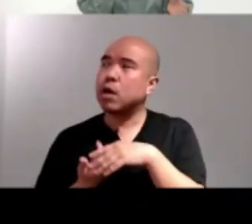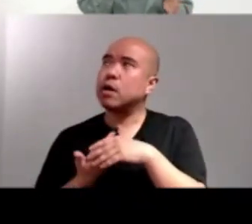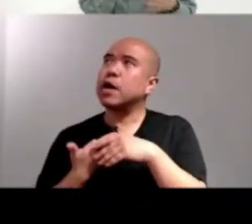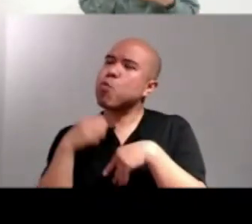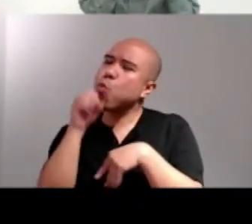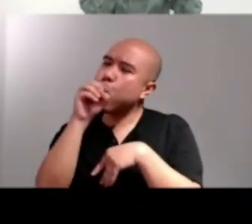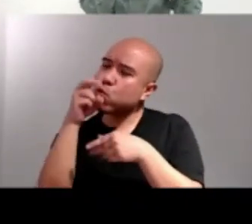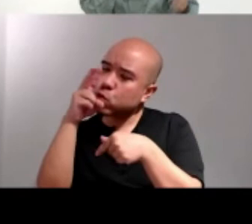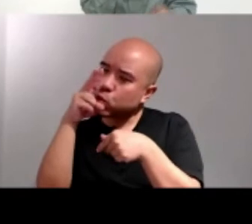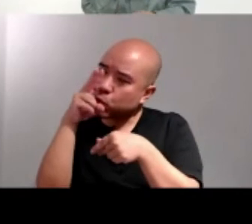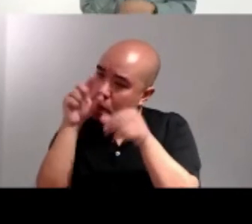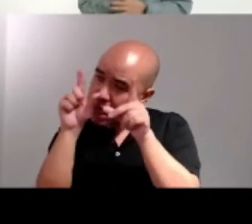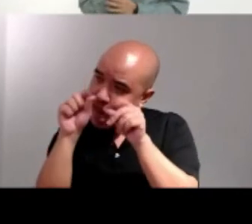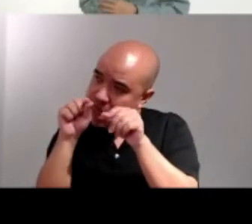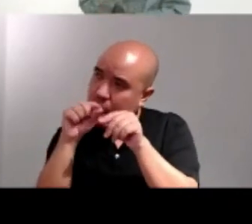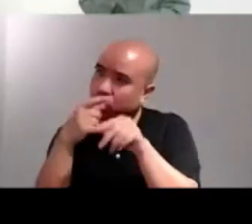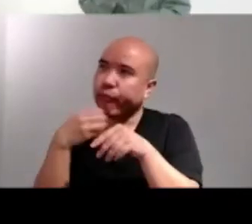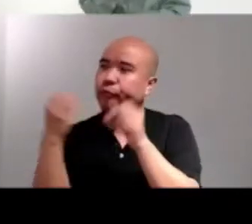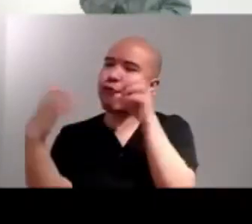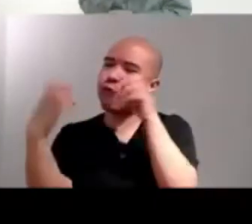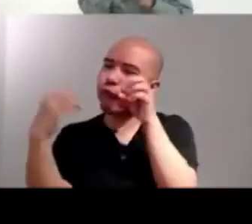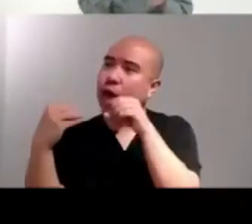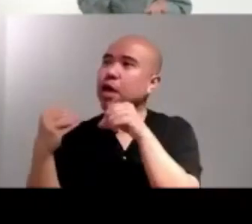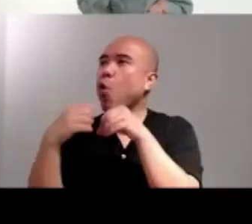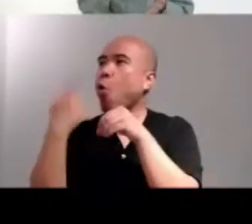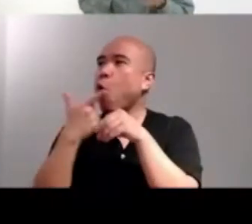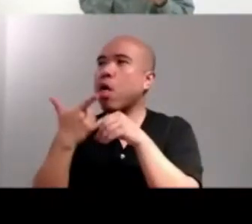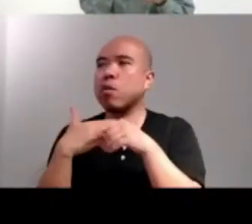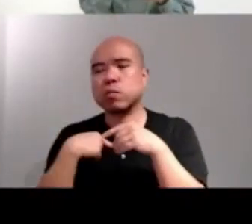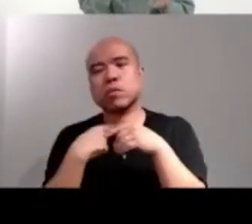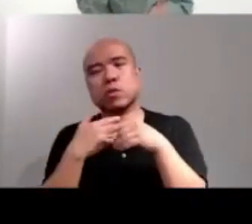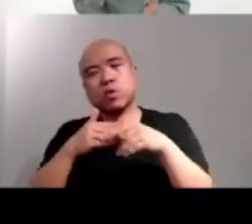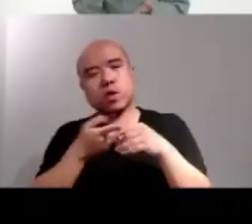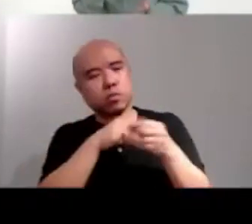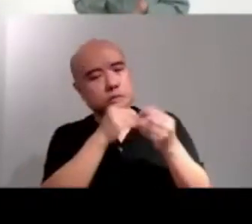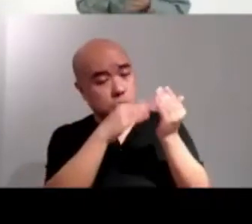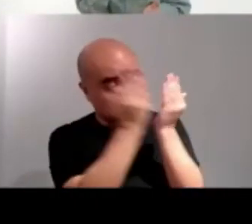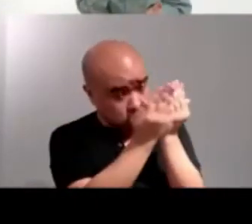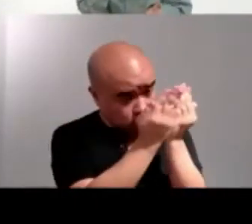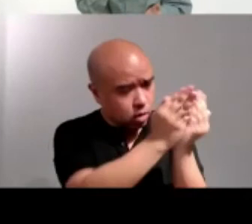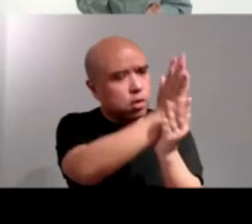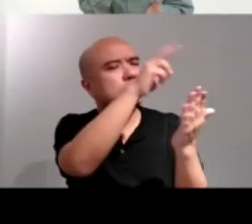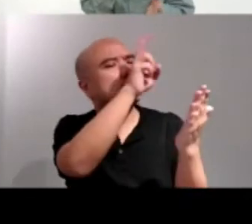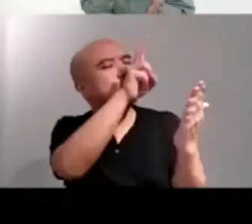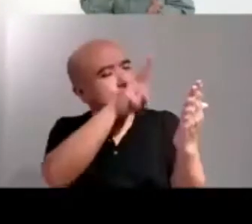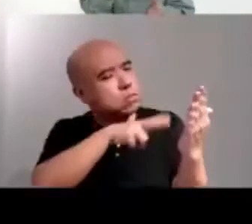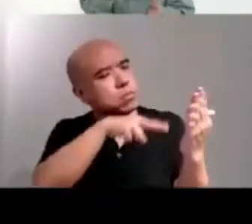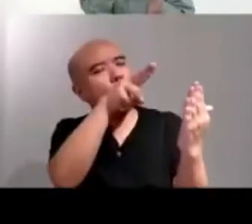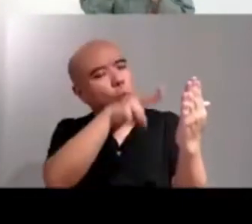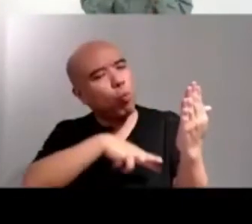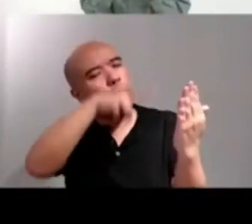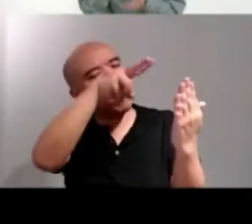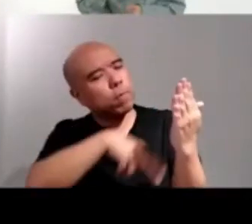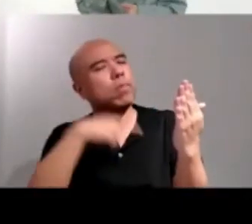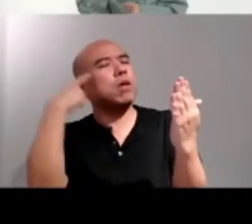他聽，大家可以聊一晚這樣啦，又或者可以看本書，可以抡幾個鐘頭或者幾日，跟住去完全去